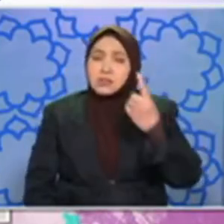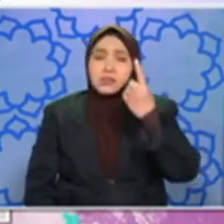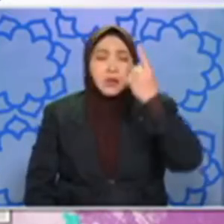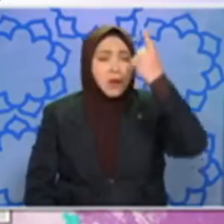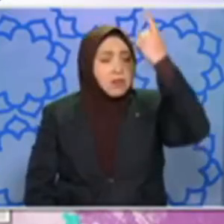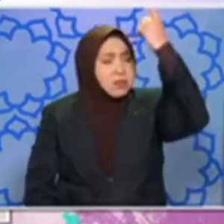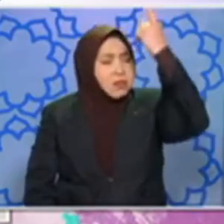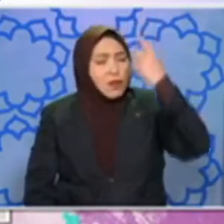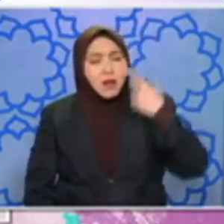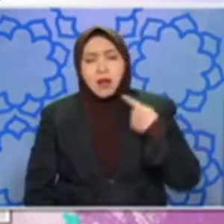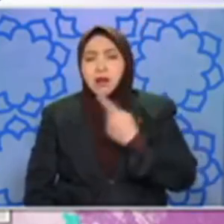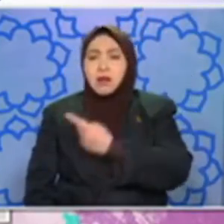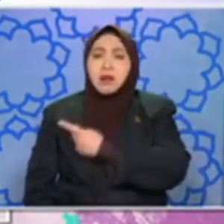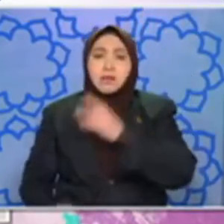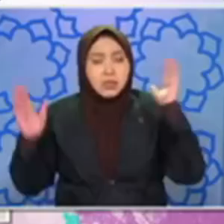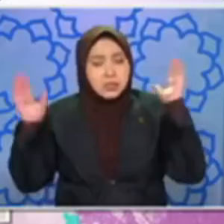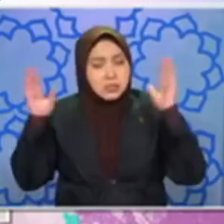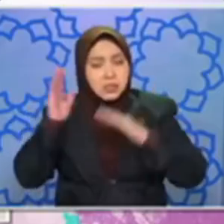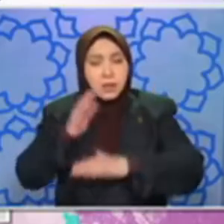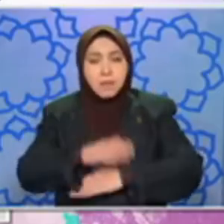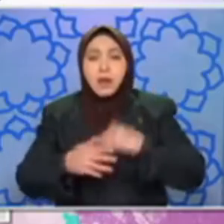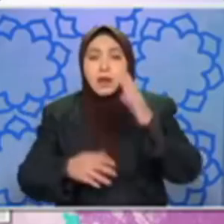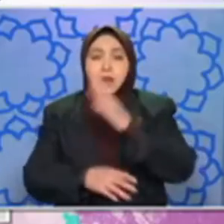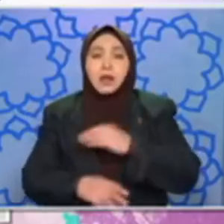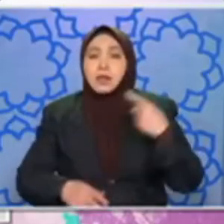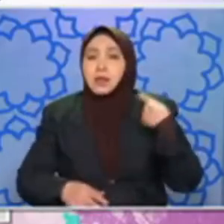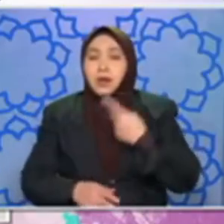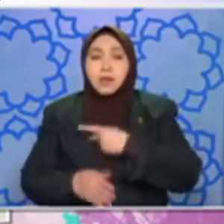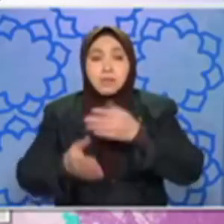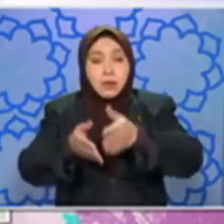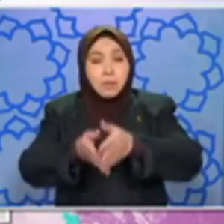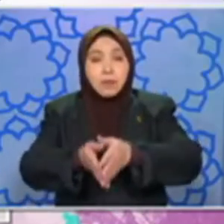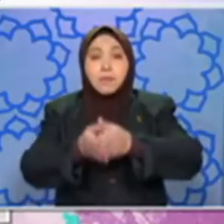إياك نعبد وإياك